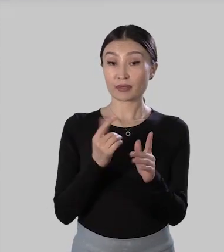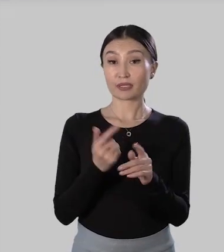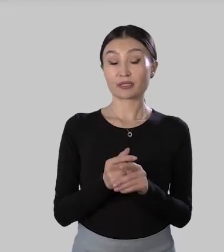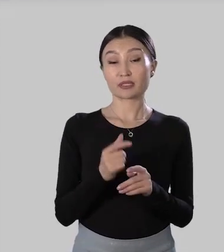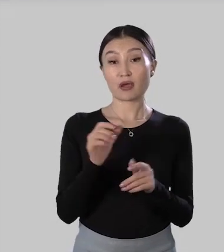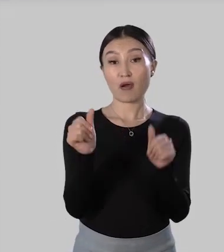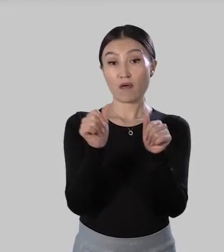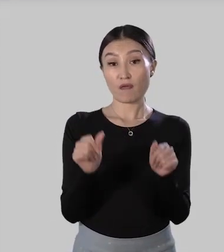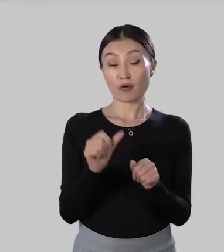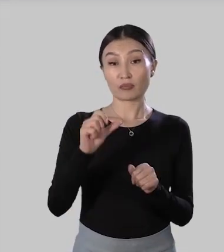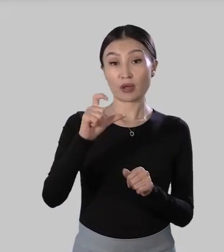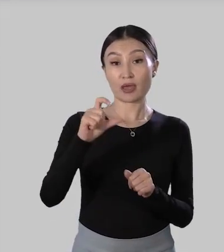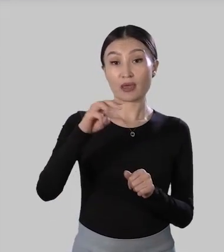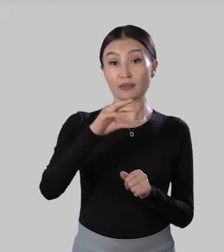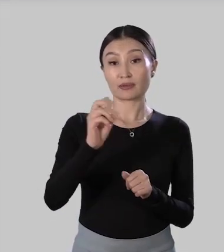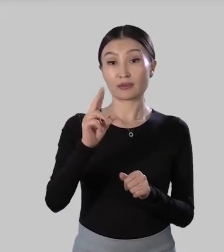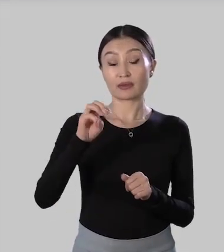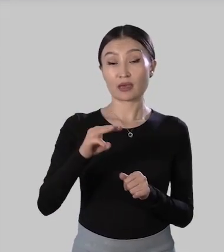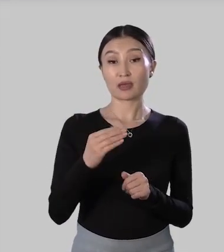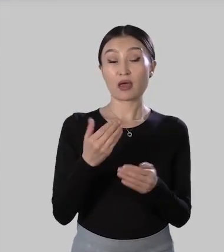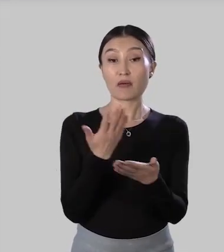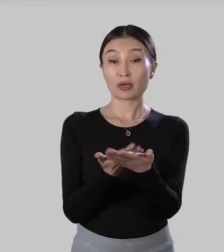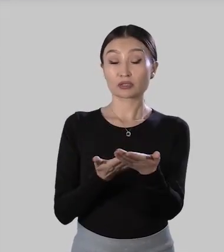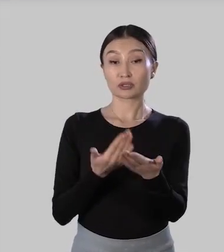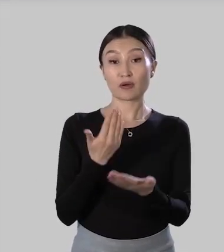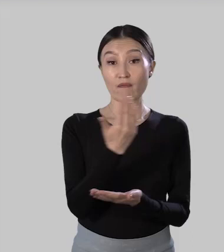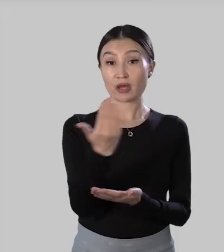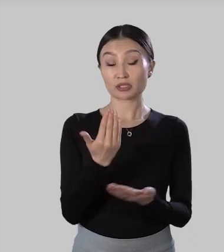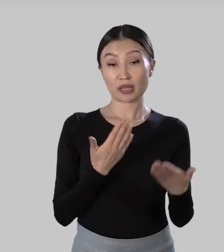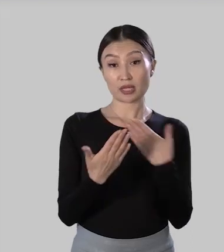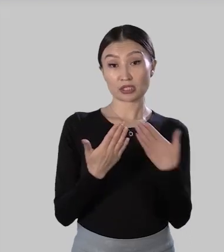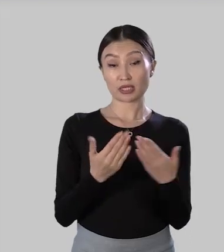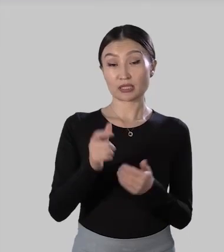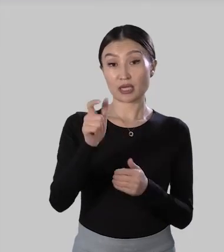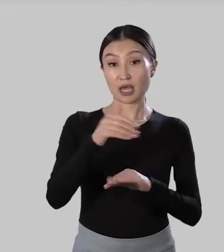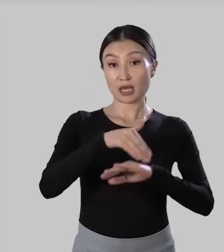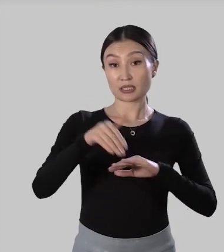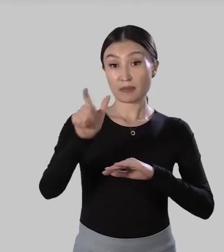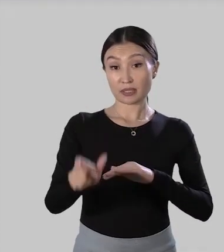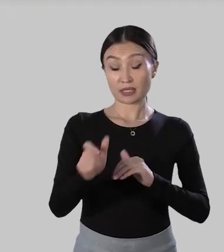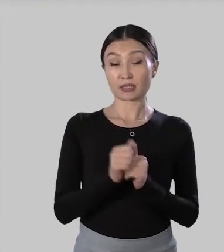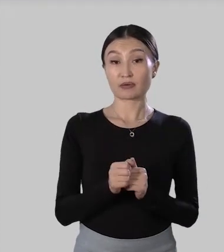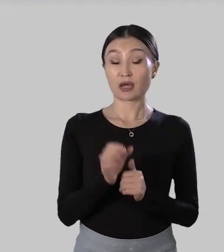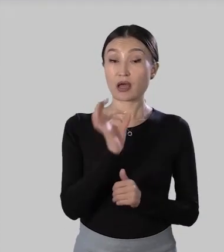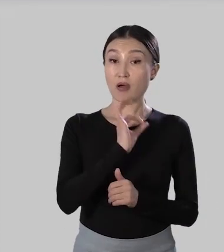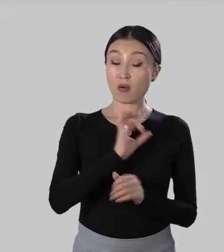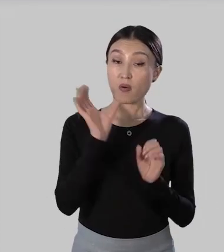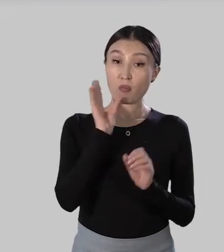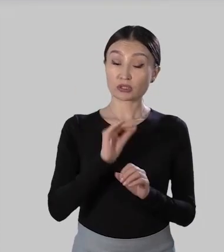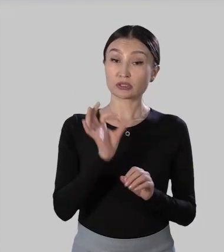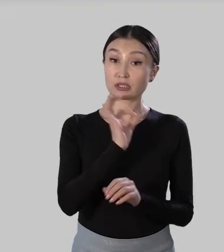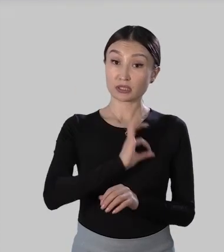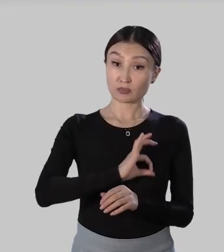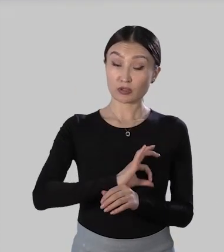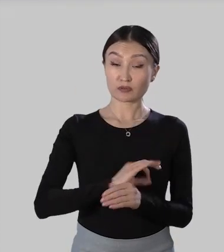Выберите этикетные формы, отражающие ваши отношения к собеседнику. Вы можете использовать следующие